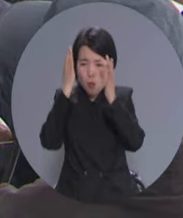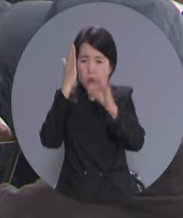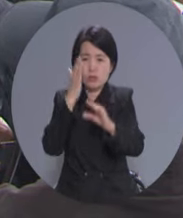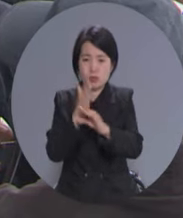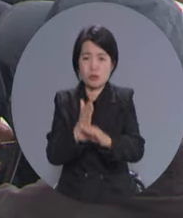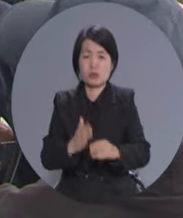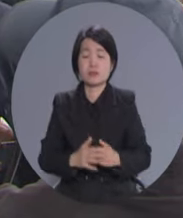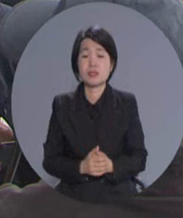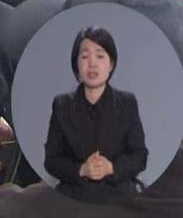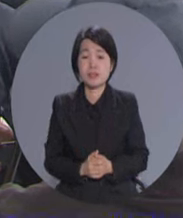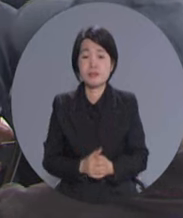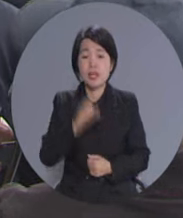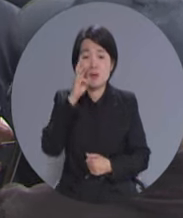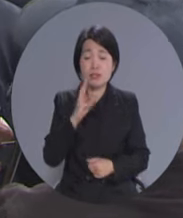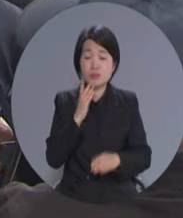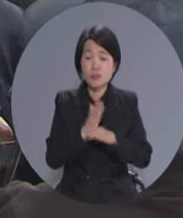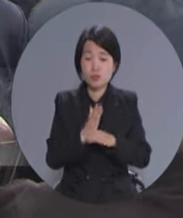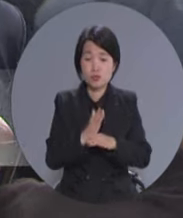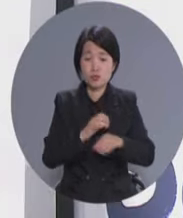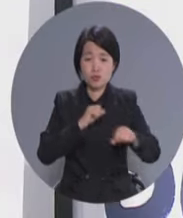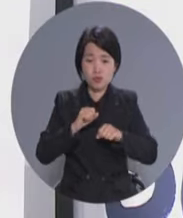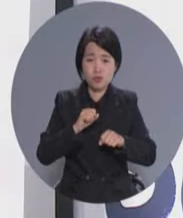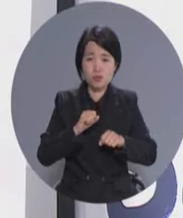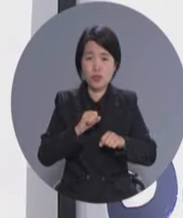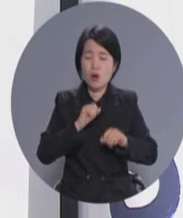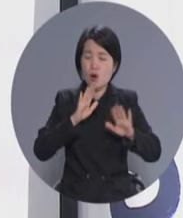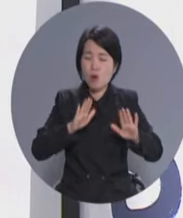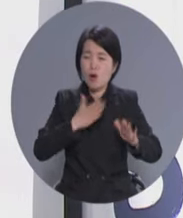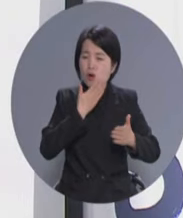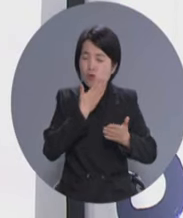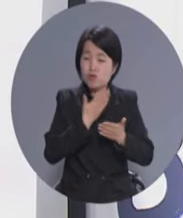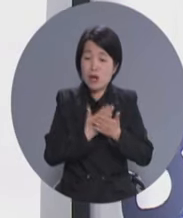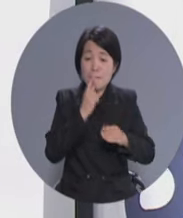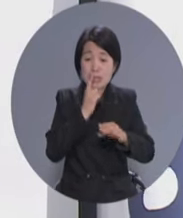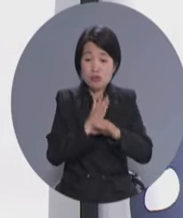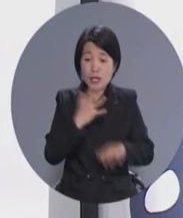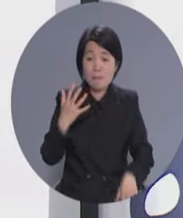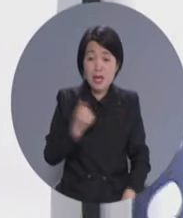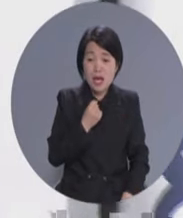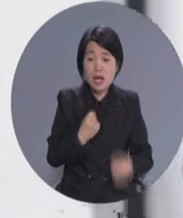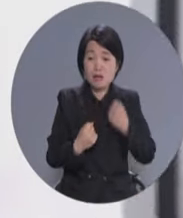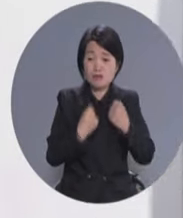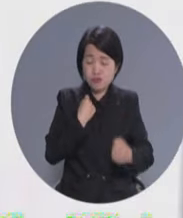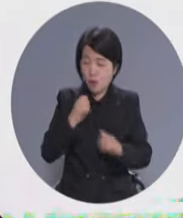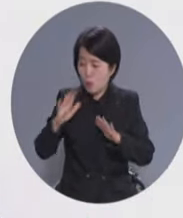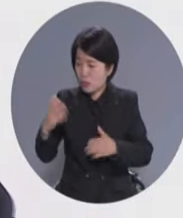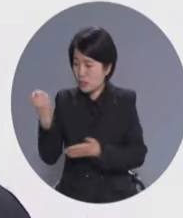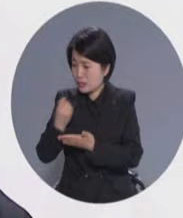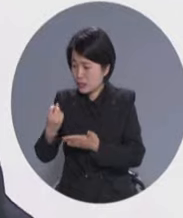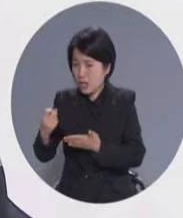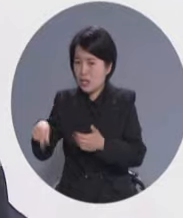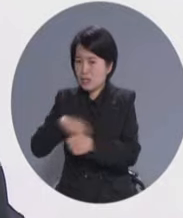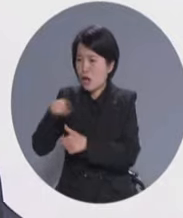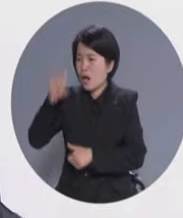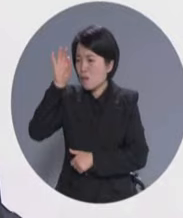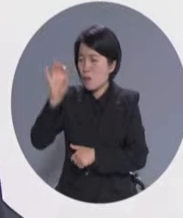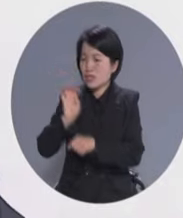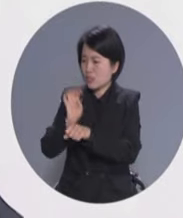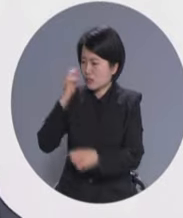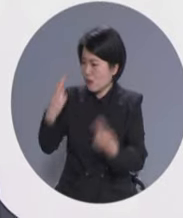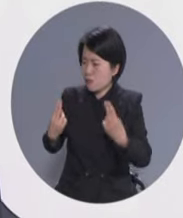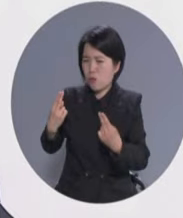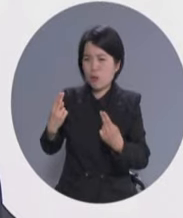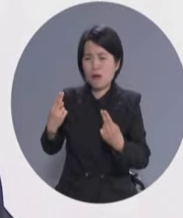있습니다 광주 항쟁으로 얻은 소중한 오늘날의 민주주의지만 이들은 오늘의 언론 현실은 40년 전보다도